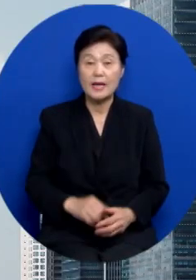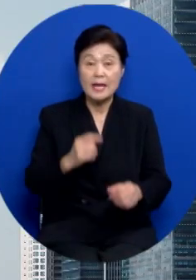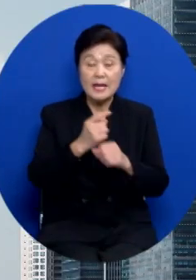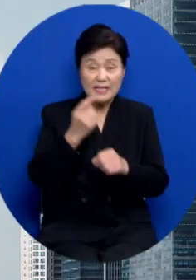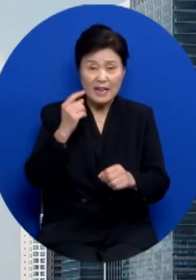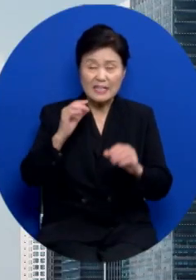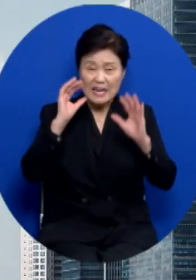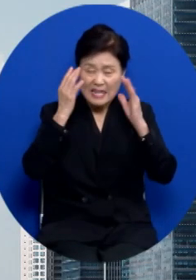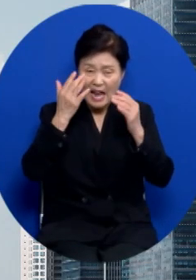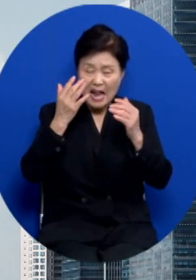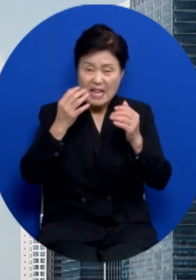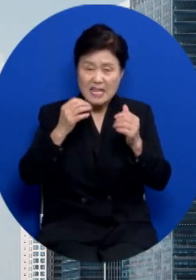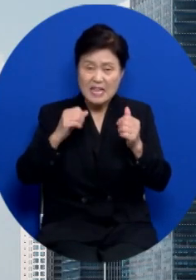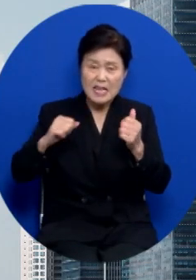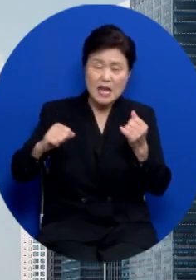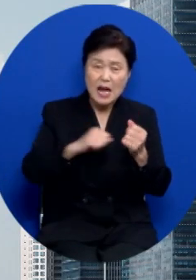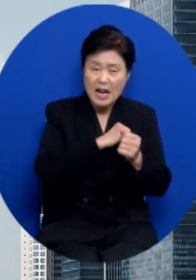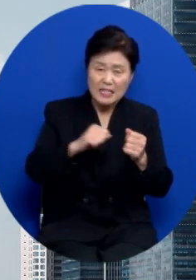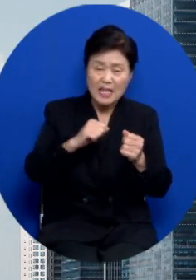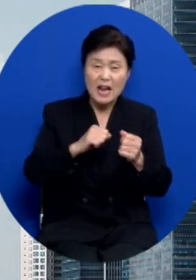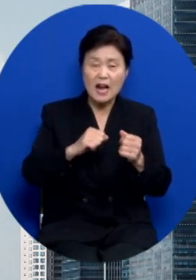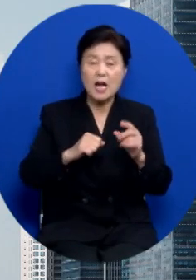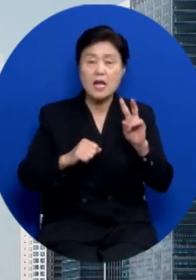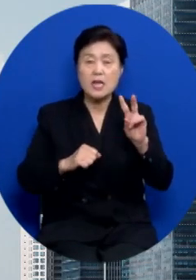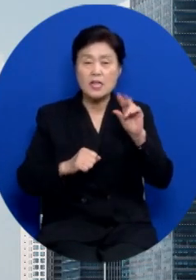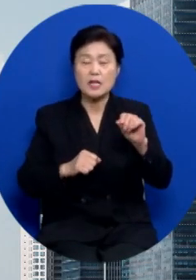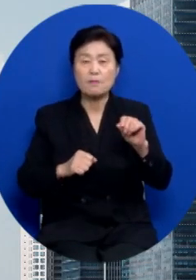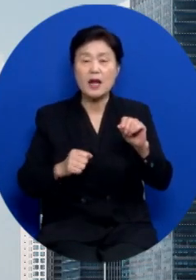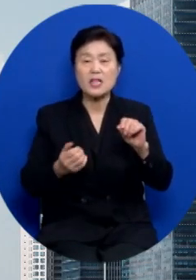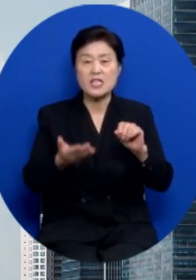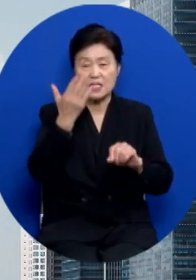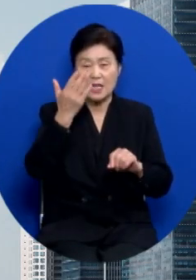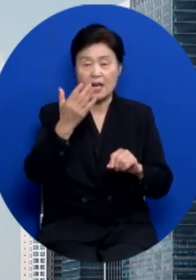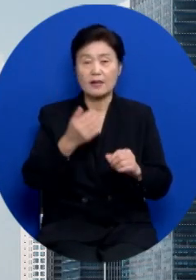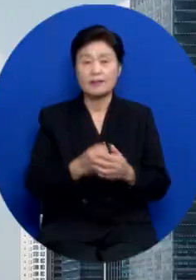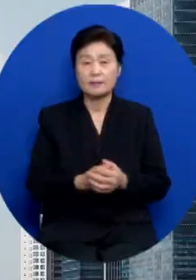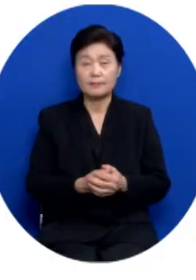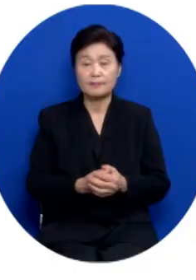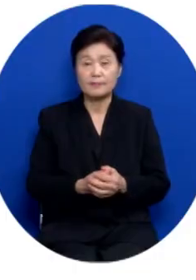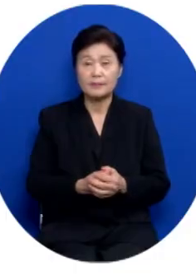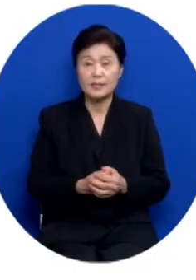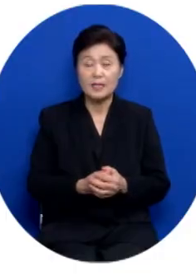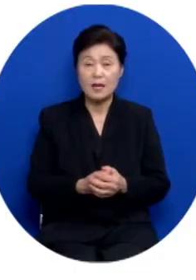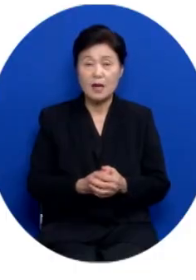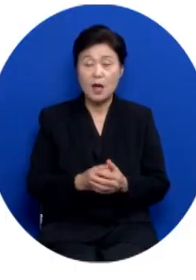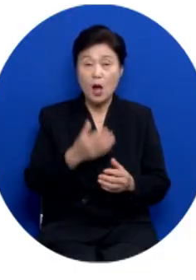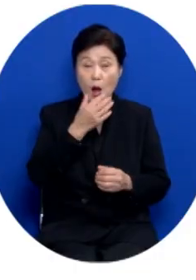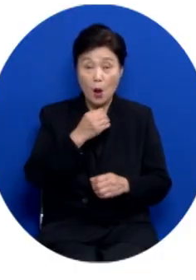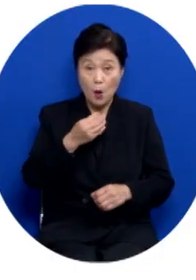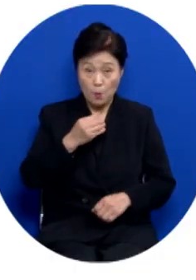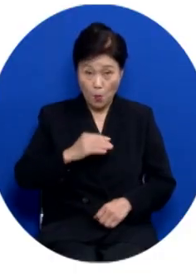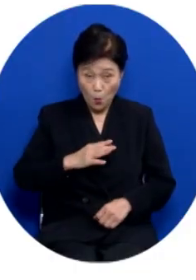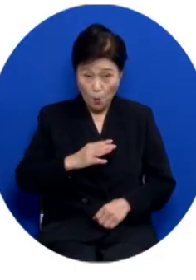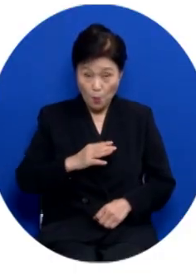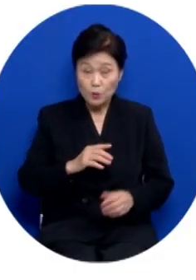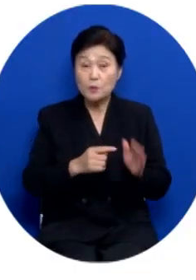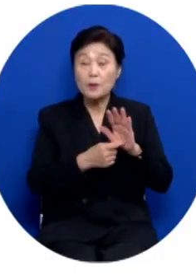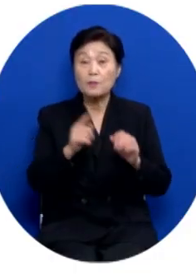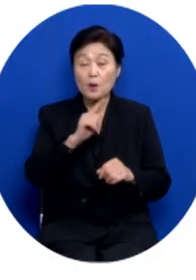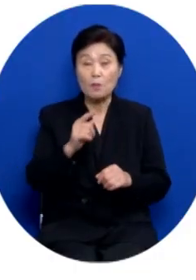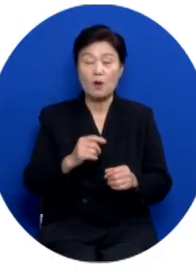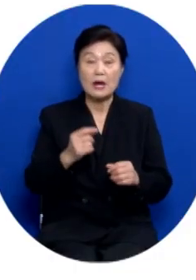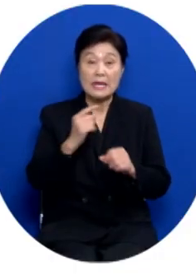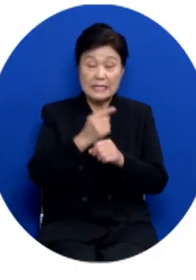지난해 아동학대가 2만 5천 건 넘게 발생한 것으로 나타났습니다. 보건복지부에 따르면 지난해